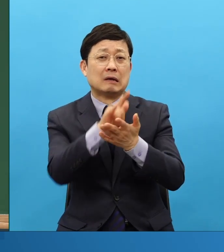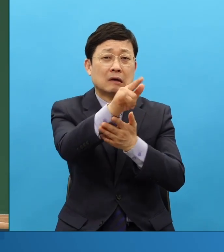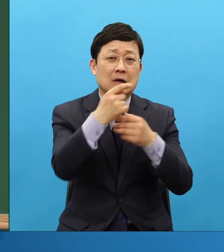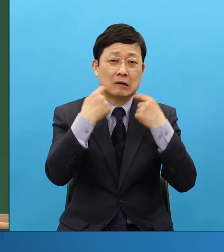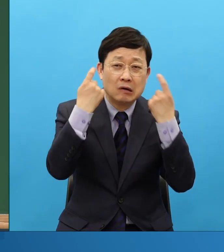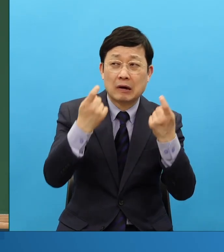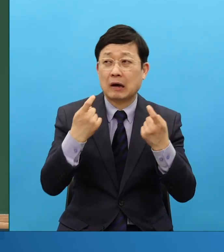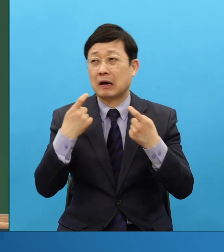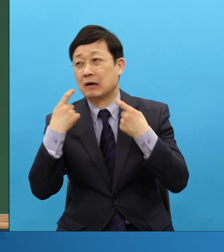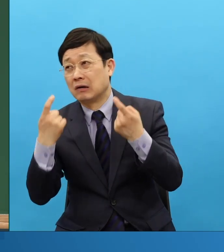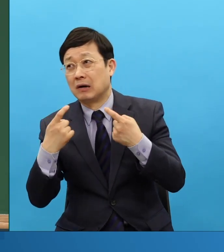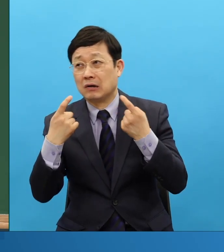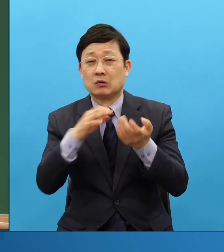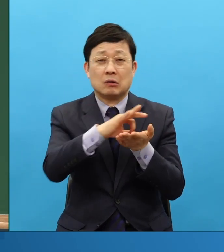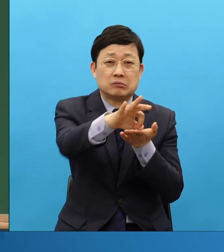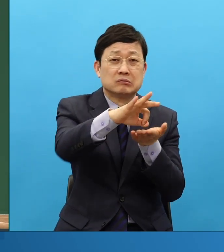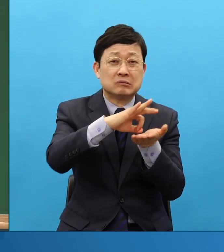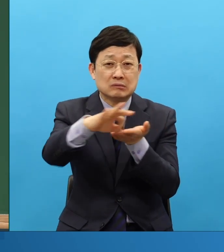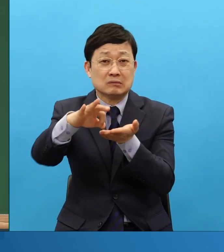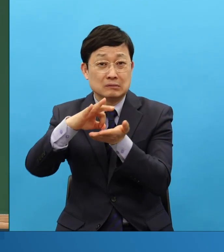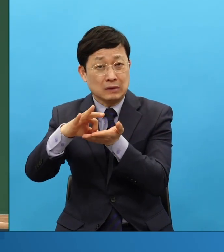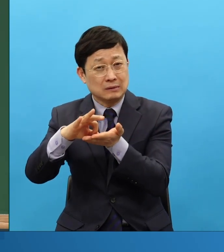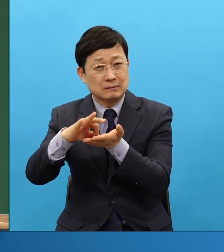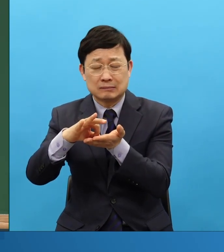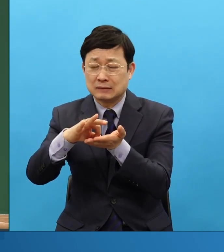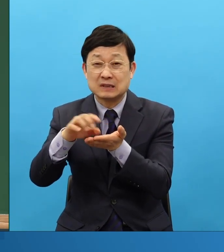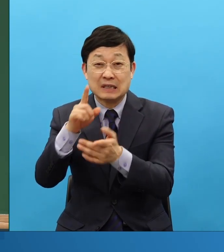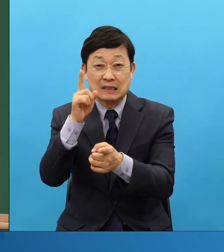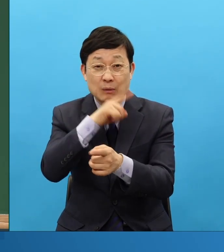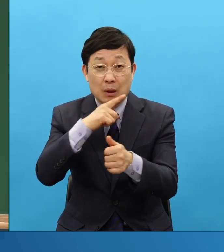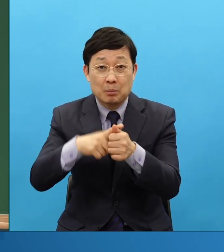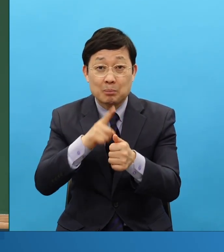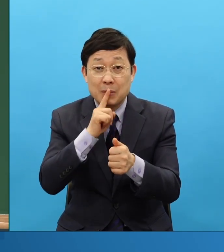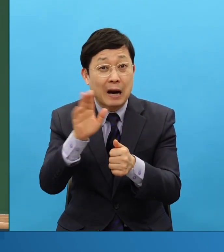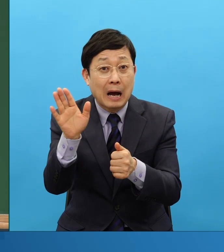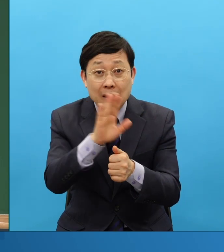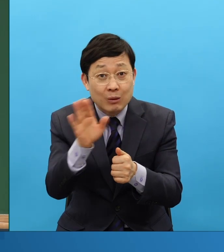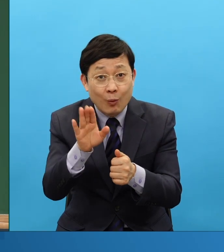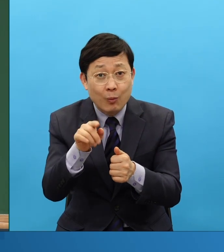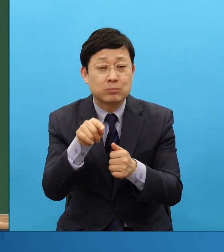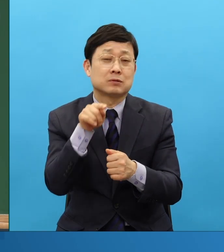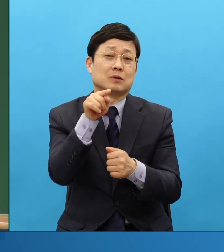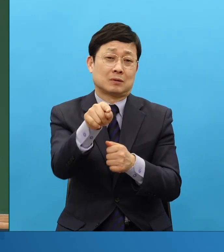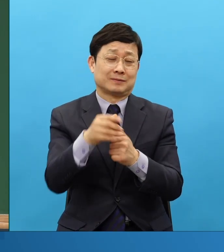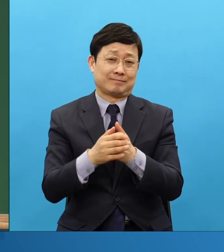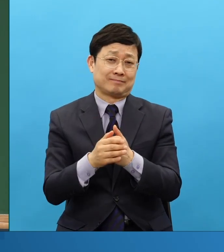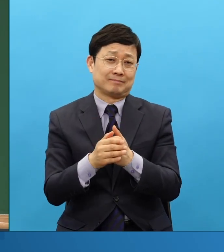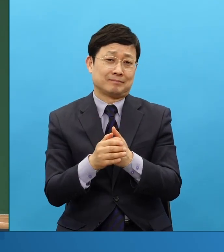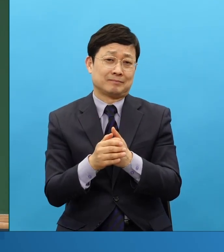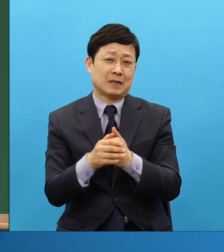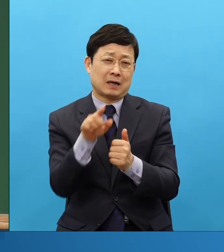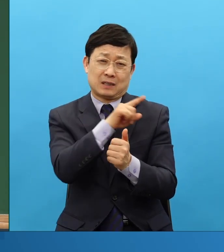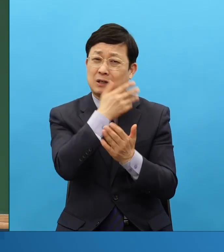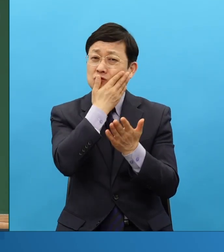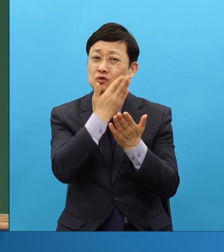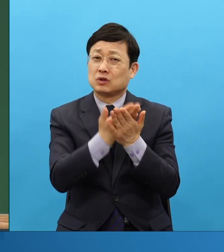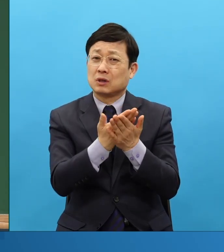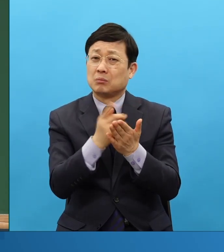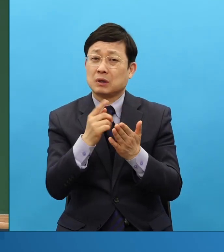가지 않습니까? And we go on to these international trips. 그게 나쁘단 말이 아니죠. And I'm not saying that that's bad. 그러나 우리